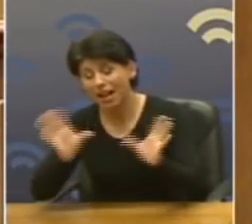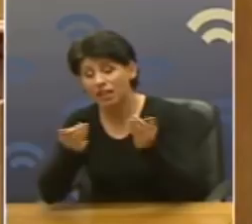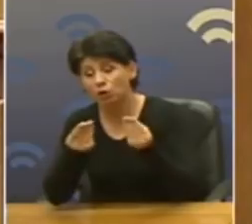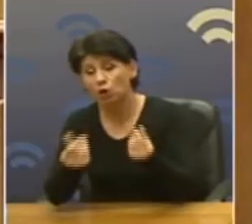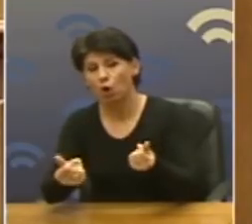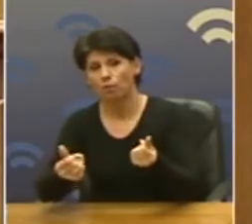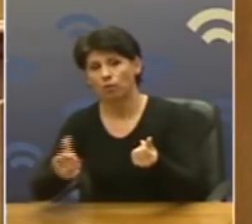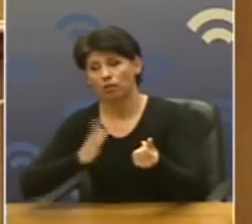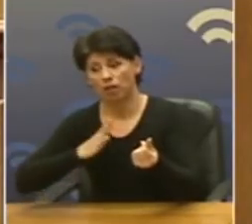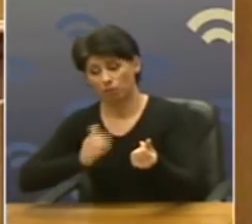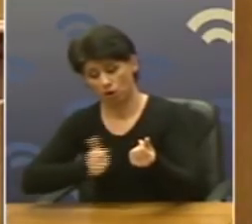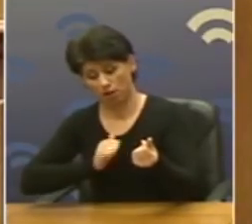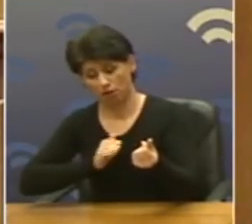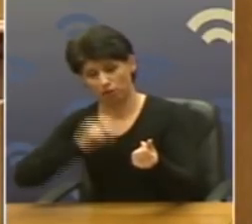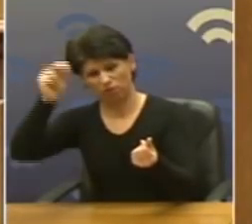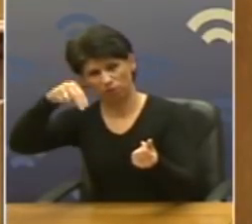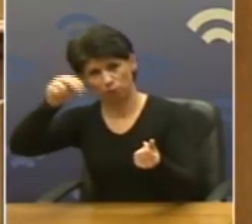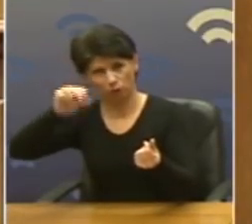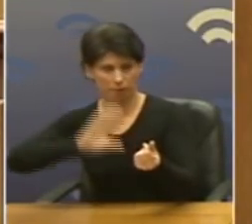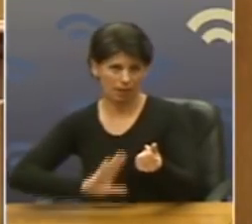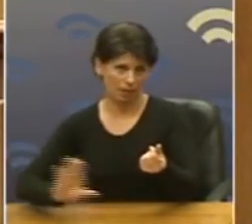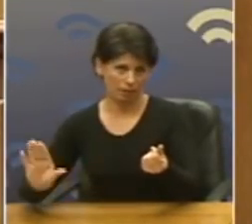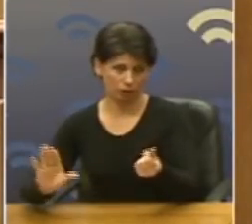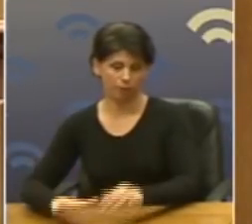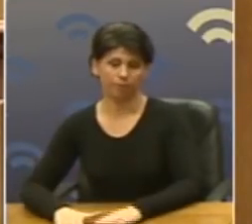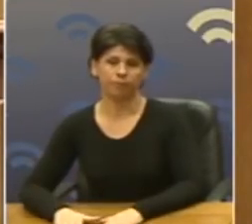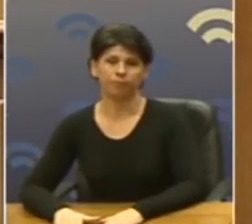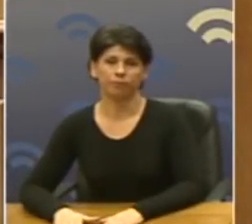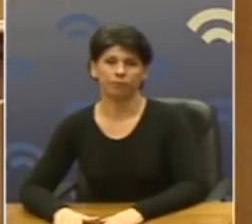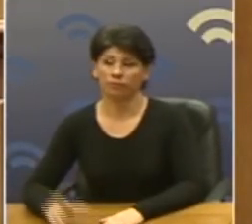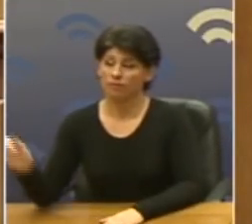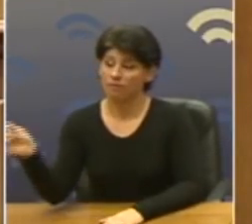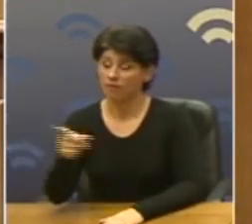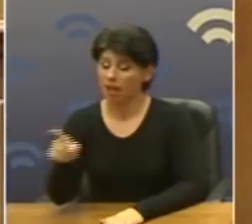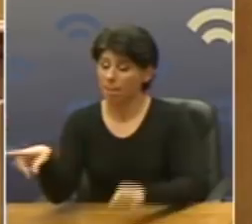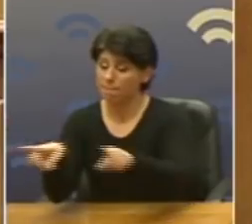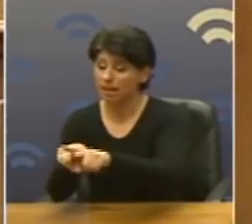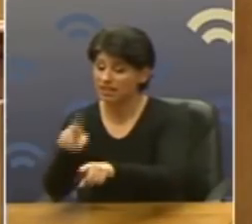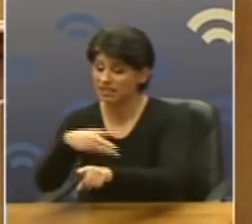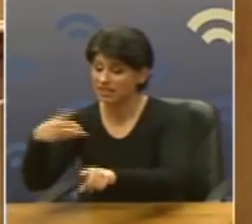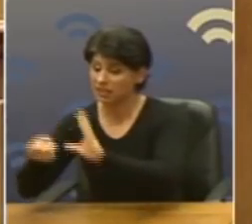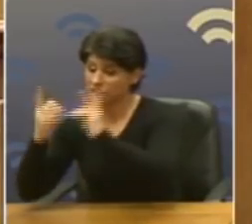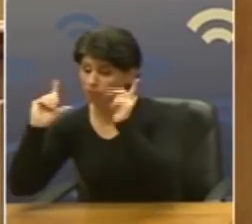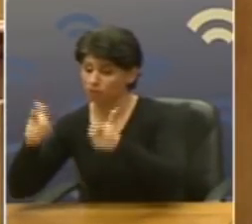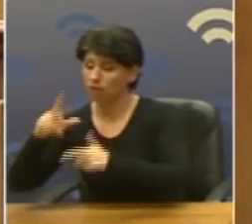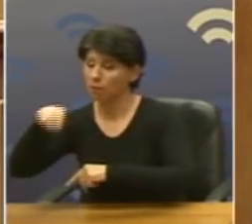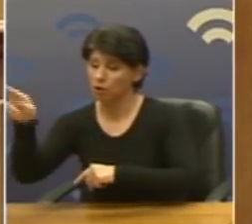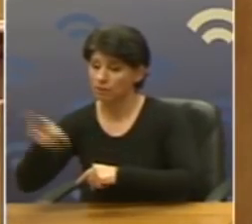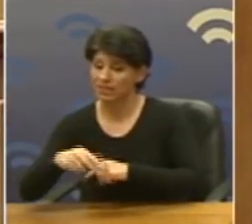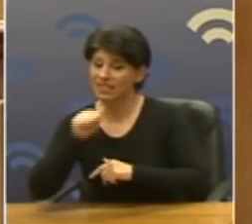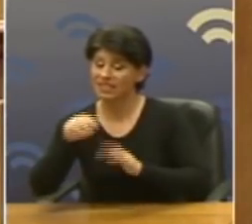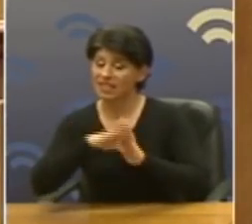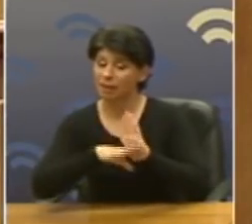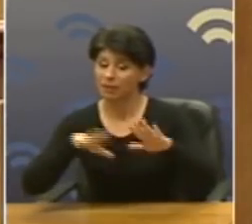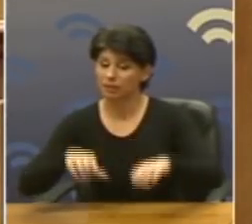σε τρίτους που τους λιμένονται για εκμετάλλευση. Απορρίψατε από κοινού τη συνταγματική κατοχύρωση ως